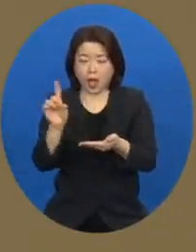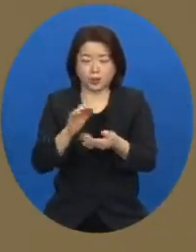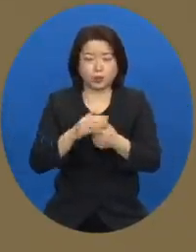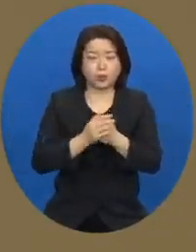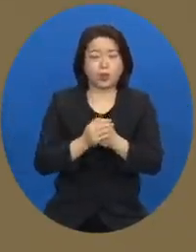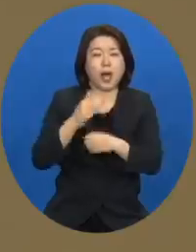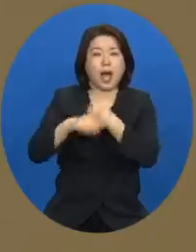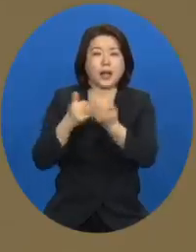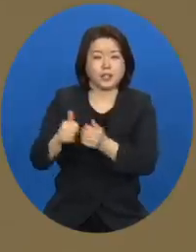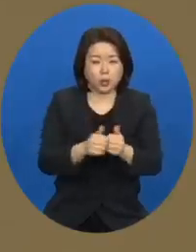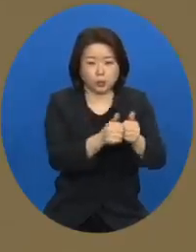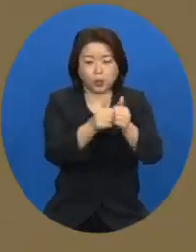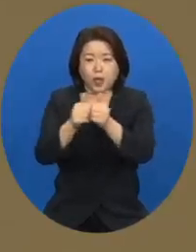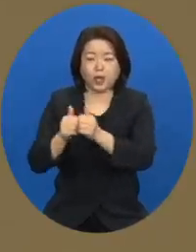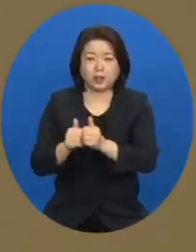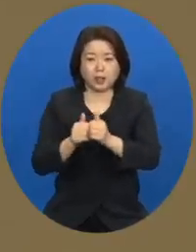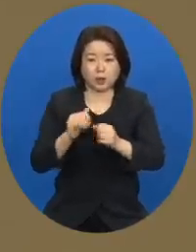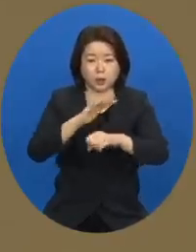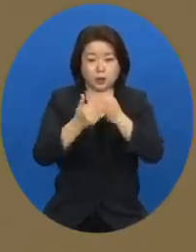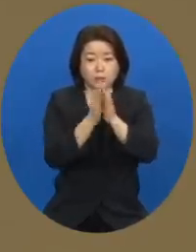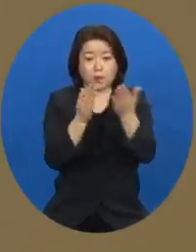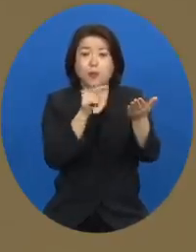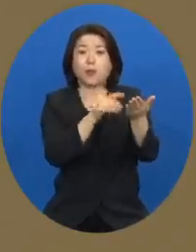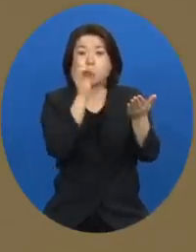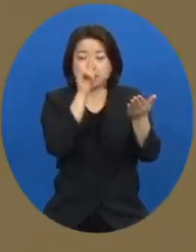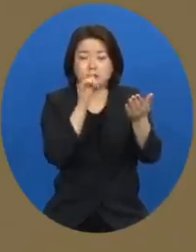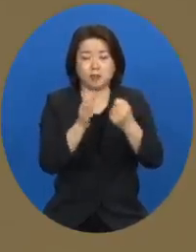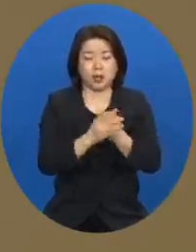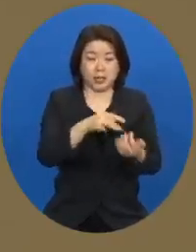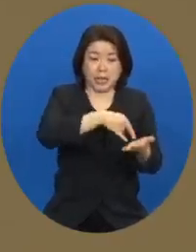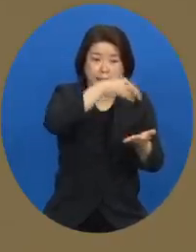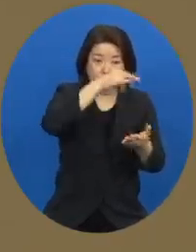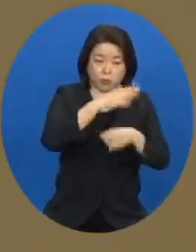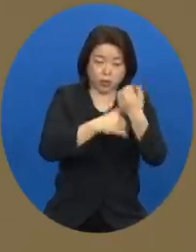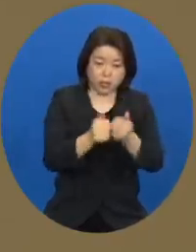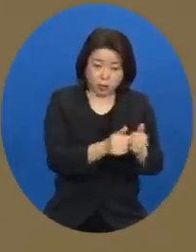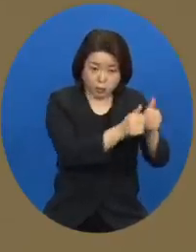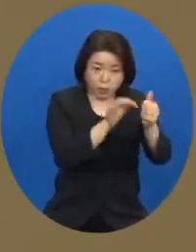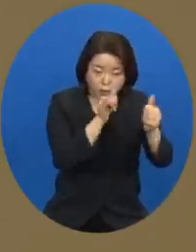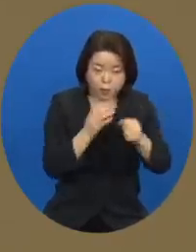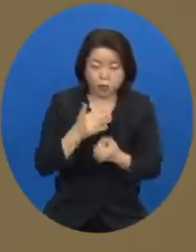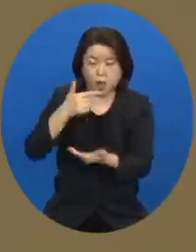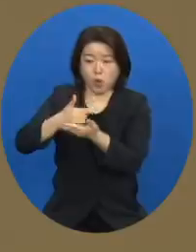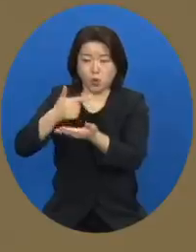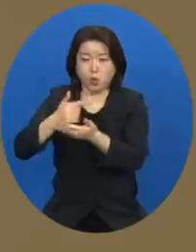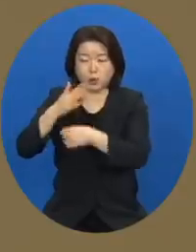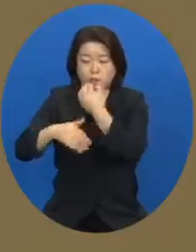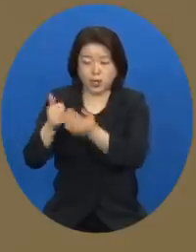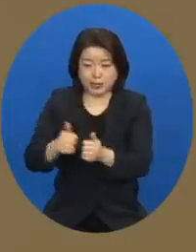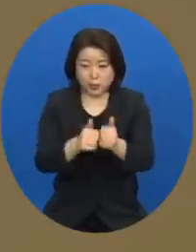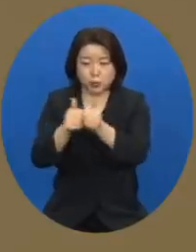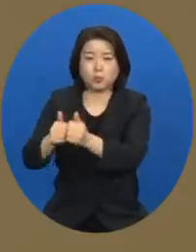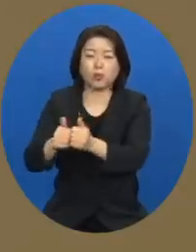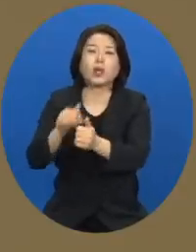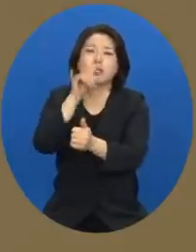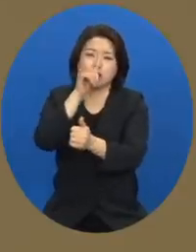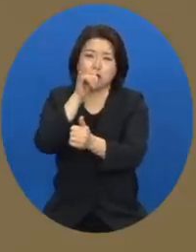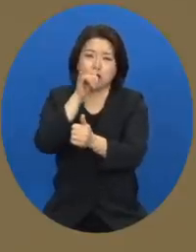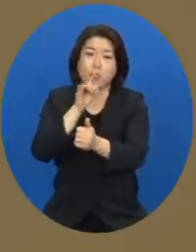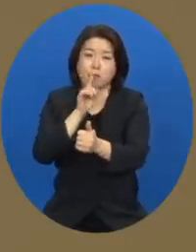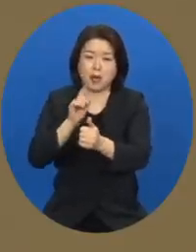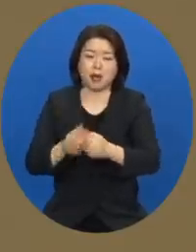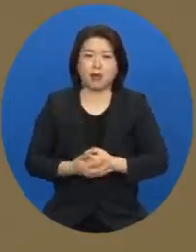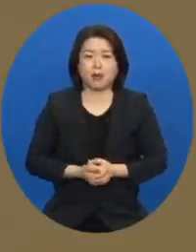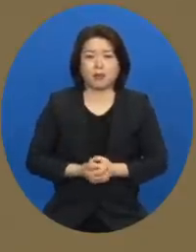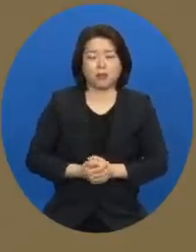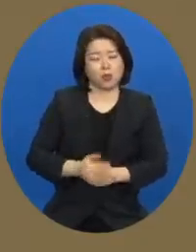9절에 그렇게 증거합니다. 에녹도 하나님과 동행했지만 노아도 하나님과 동행했다고 말합니다.